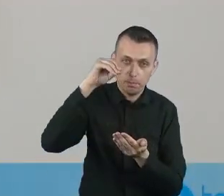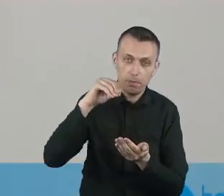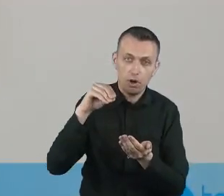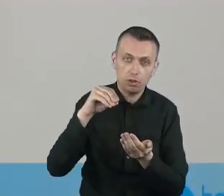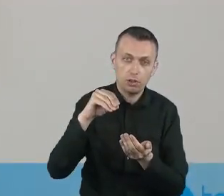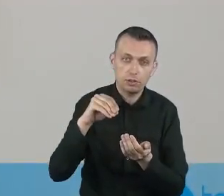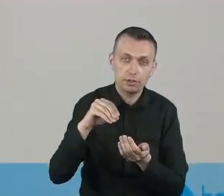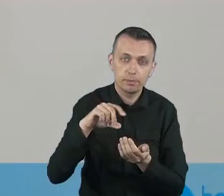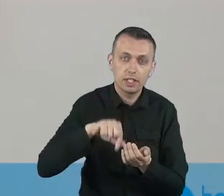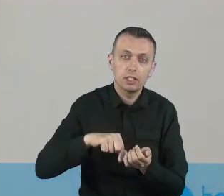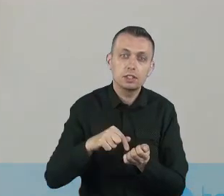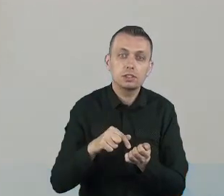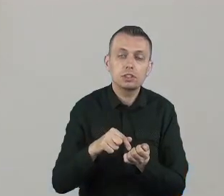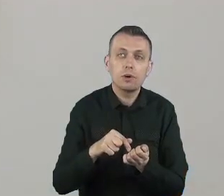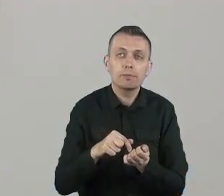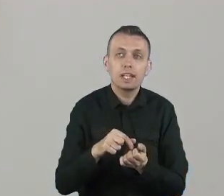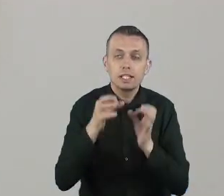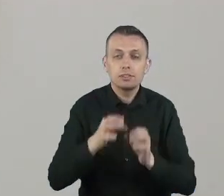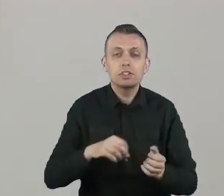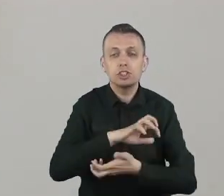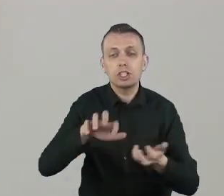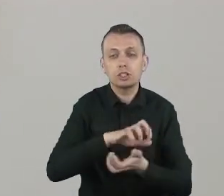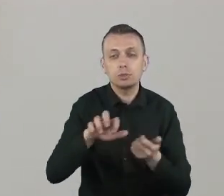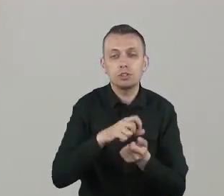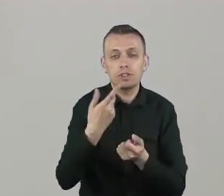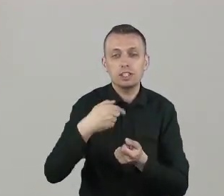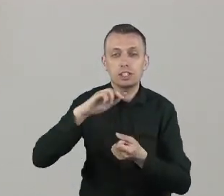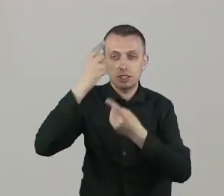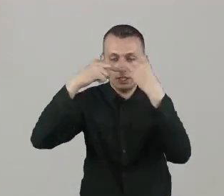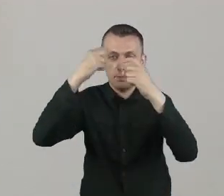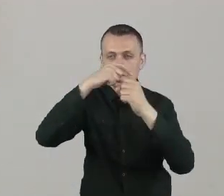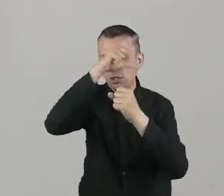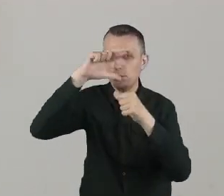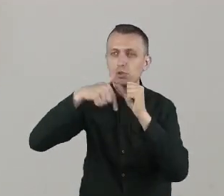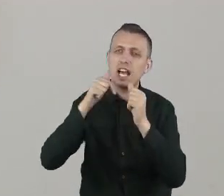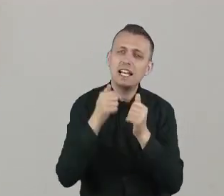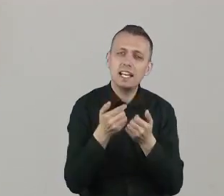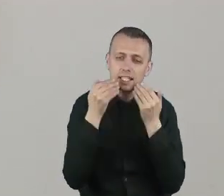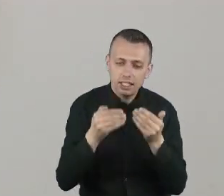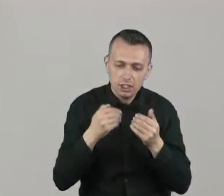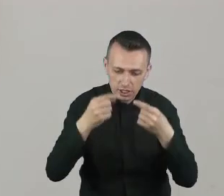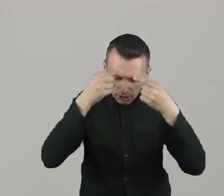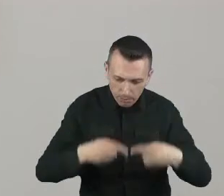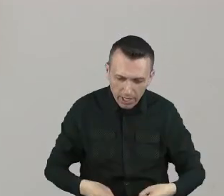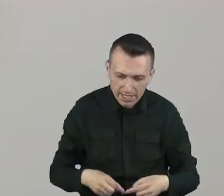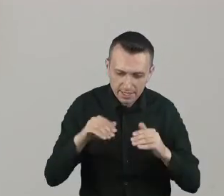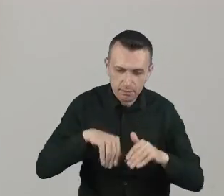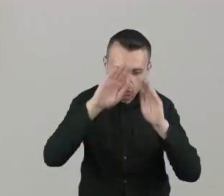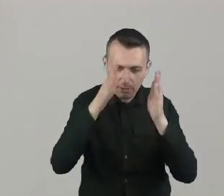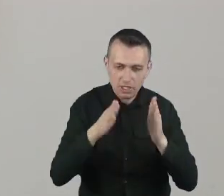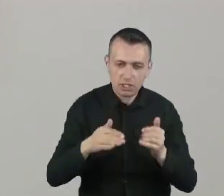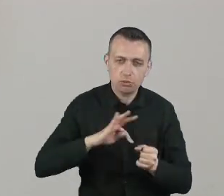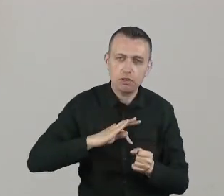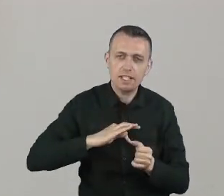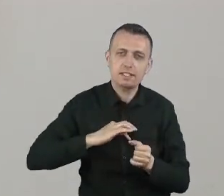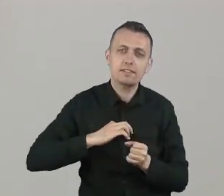niedocenianym w dzisiejszym świecie, że dzięki niej potrafimy kształtować swoją osobowość, ale ta indywidualność w